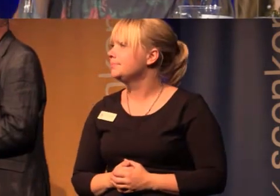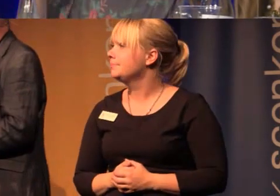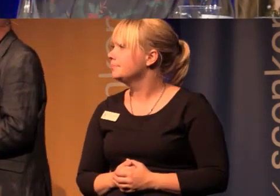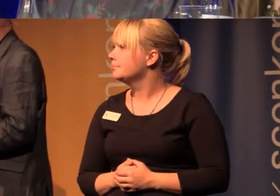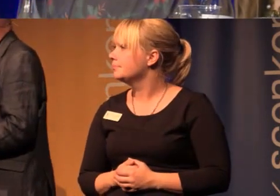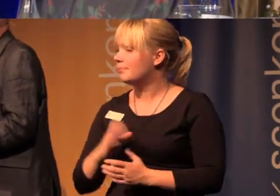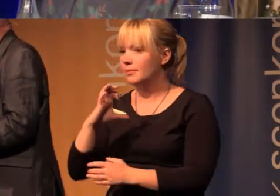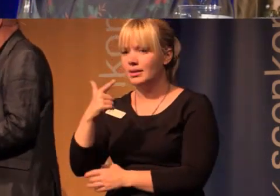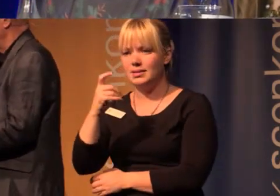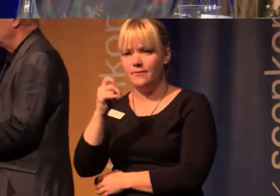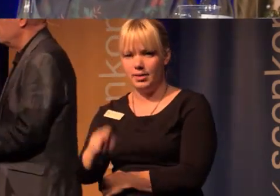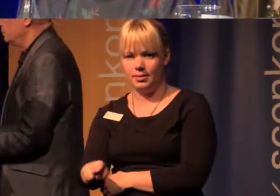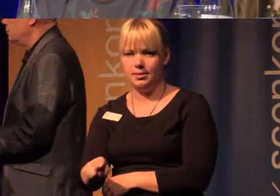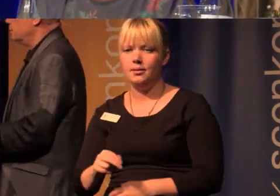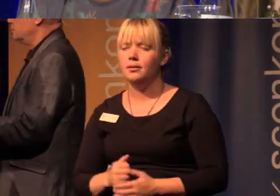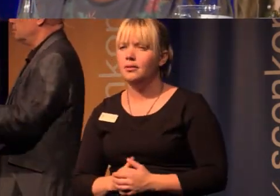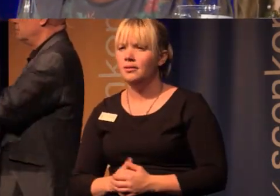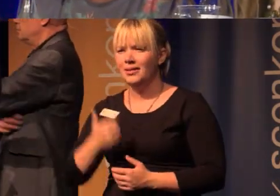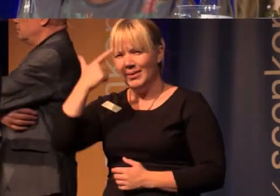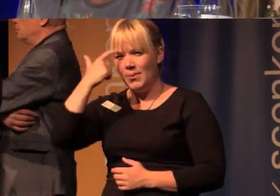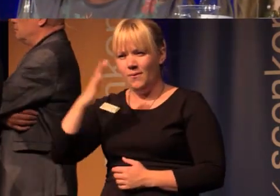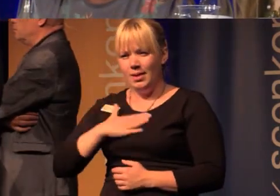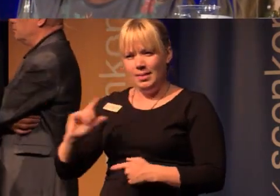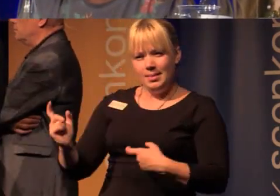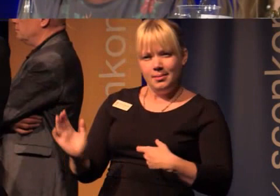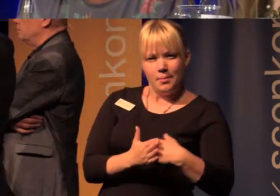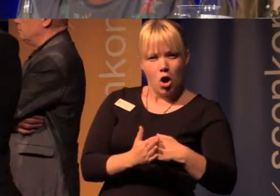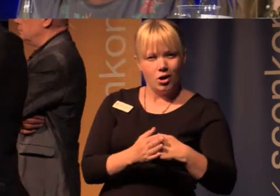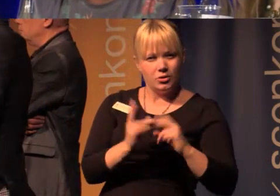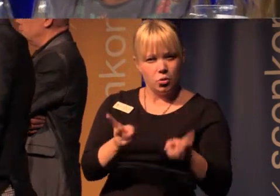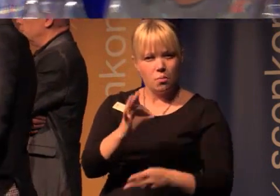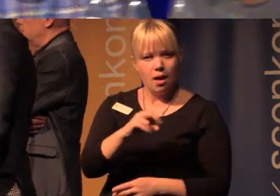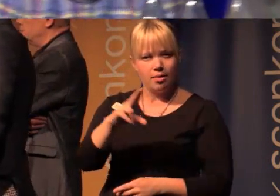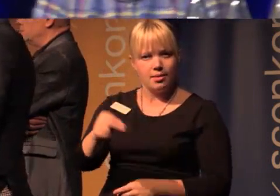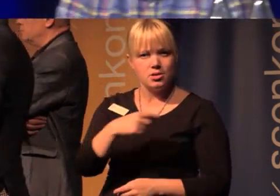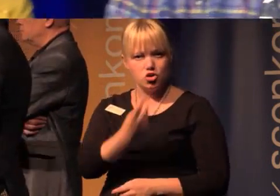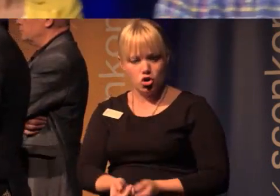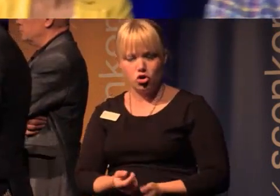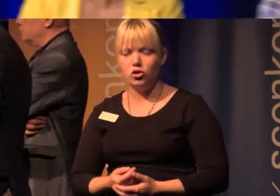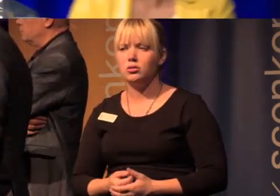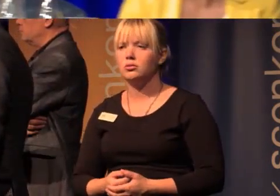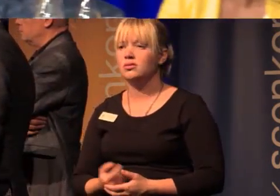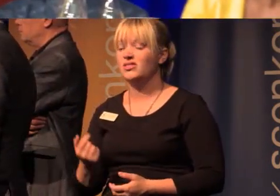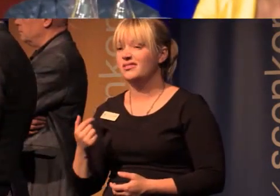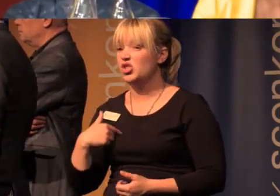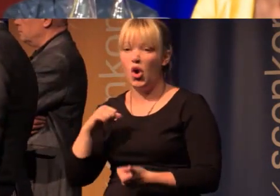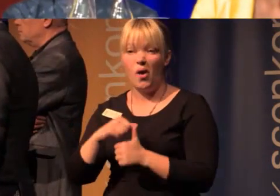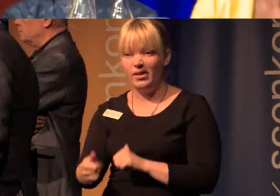Ja, jag tror jag vill börja där Hanna började också. För att jag är helt överens om att det inte finns en